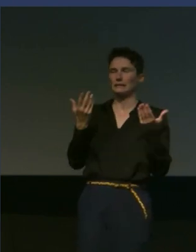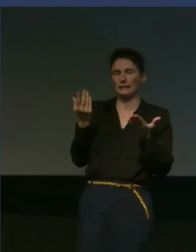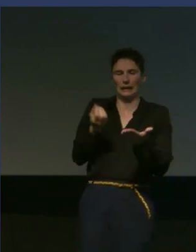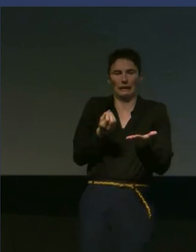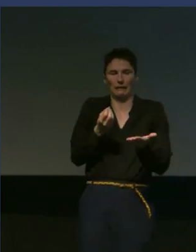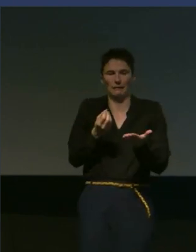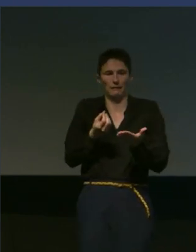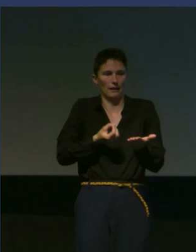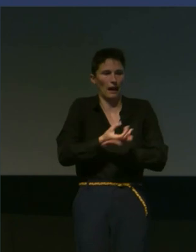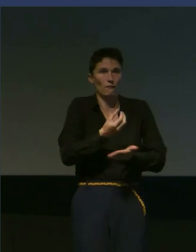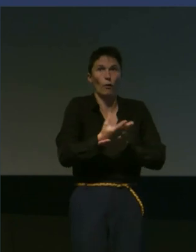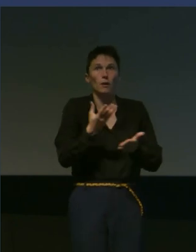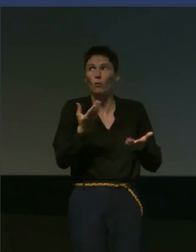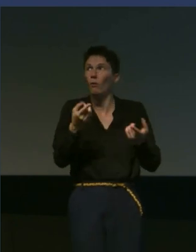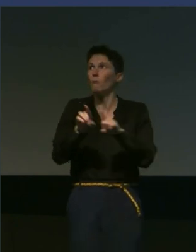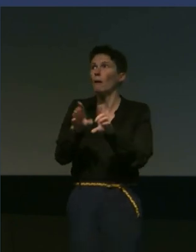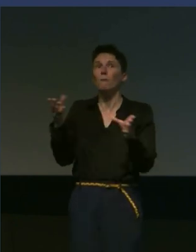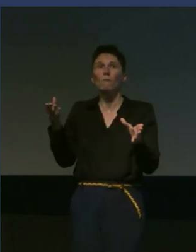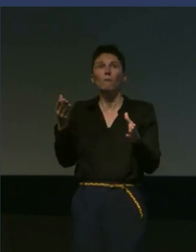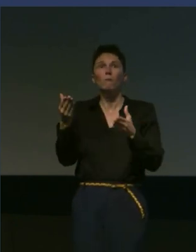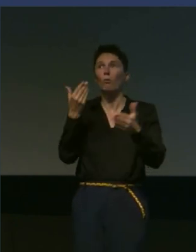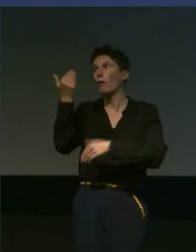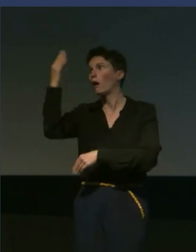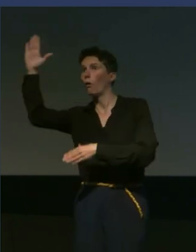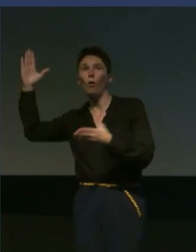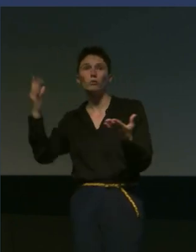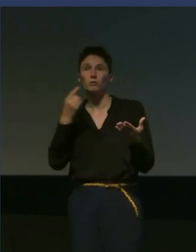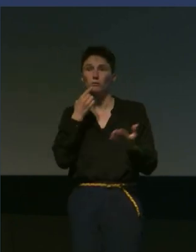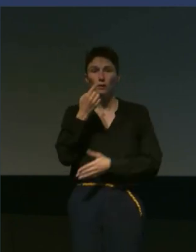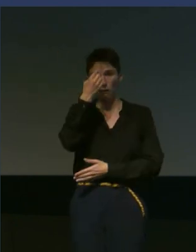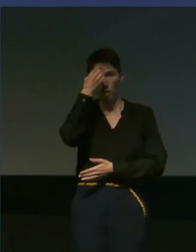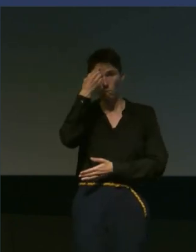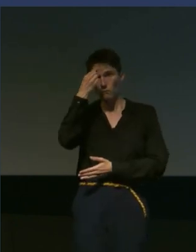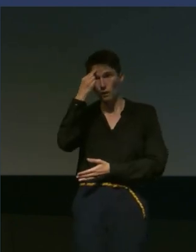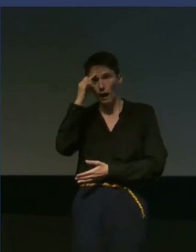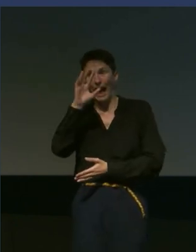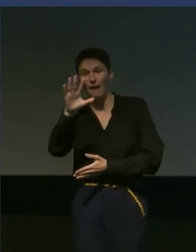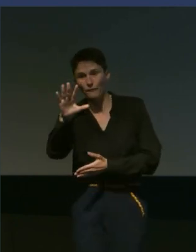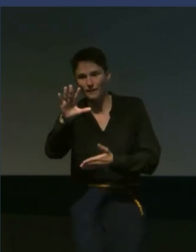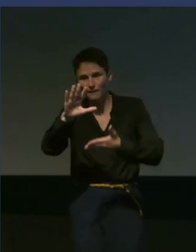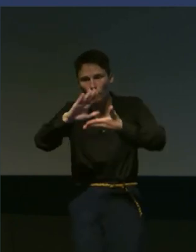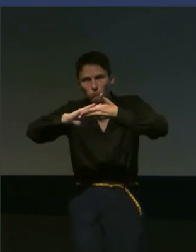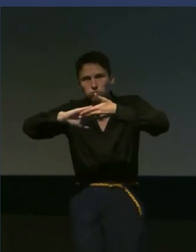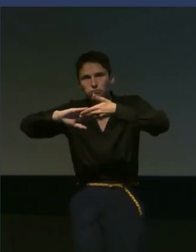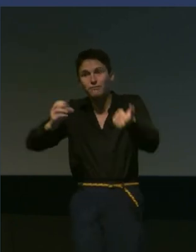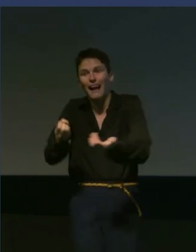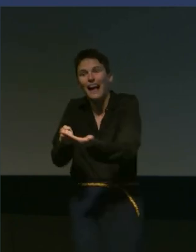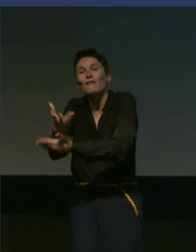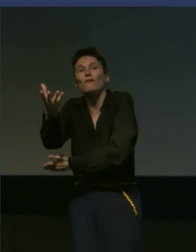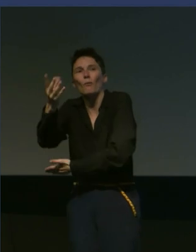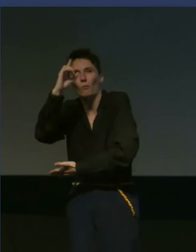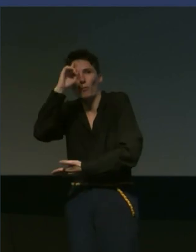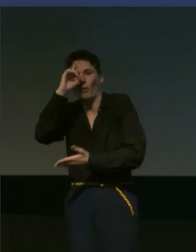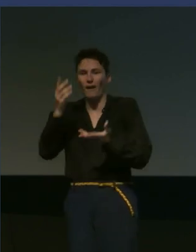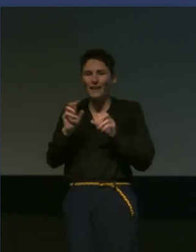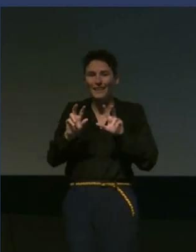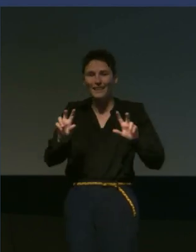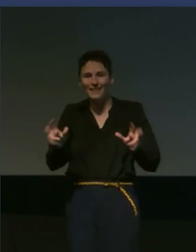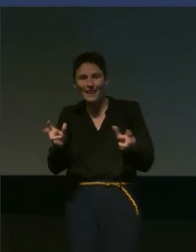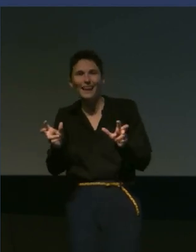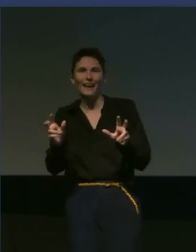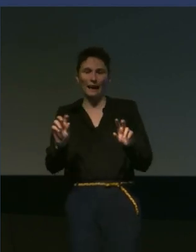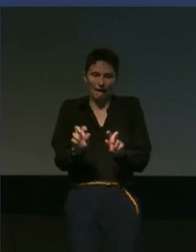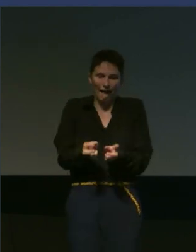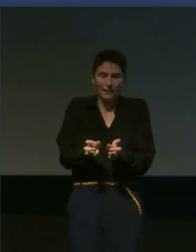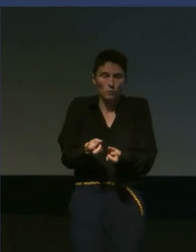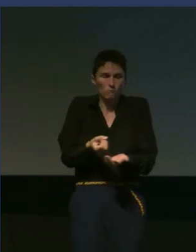information comme une autre. Ça passe du relais, enfin, on passe d'une opinion à une information puisque ça passe à la télé, ça passe à la radio. Et c'est quand